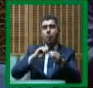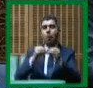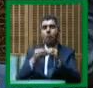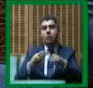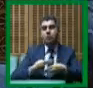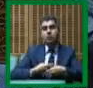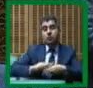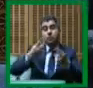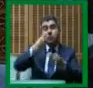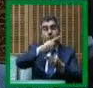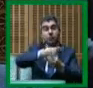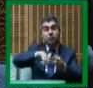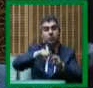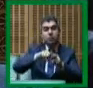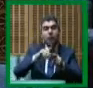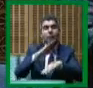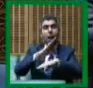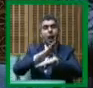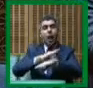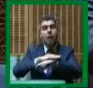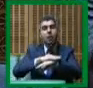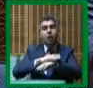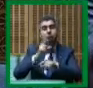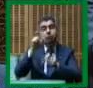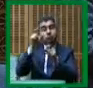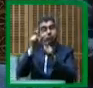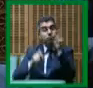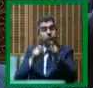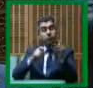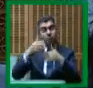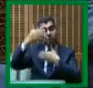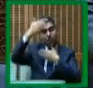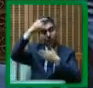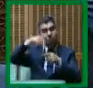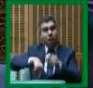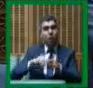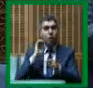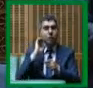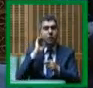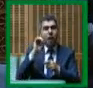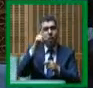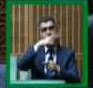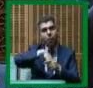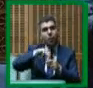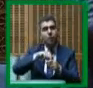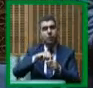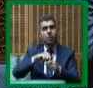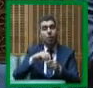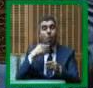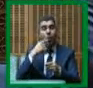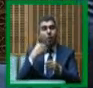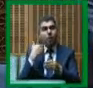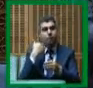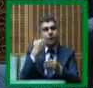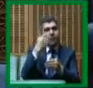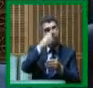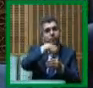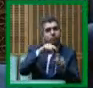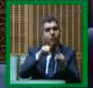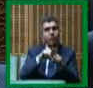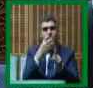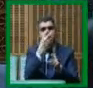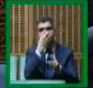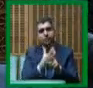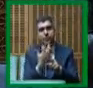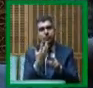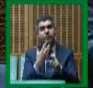لأنه يعاكس أخلاق المغاربة، يعاكس المستوى الاجتماعي والمستوى الخدمات المطلوبة، شيء بشيع جدا سيد